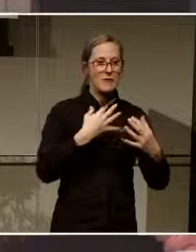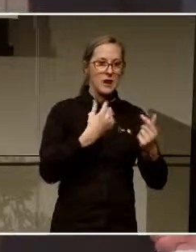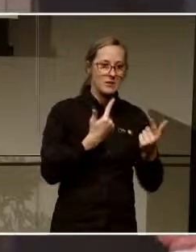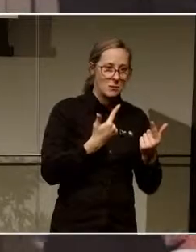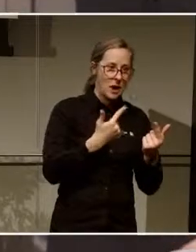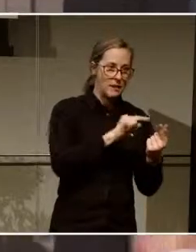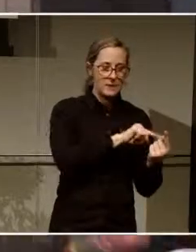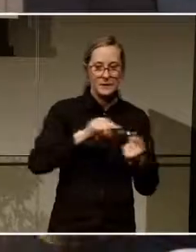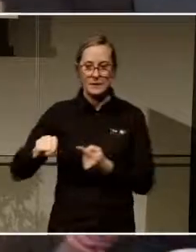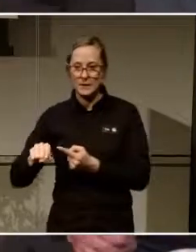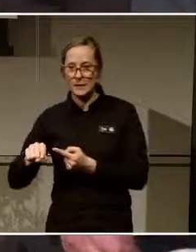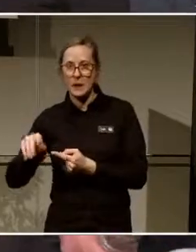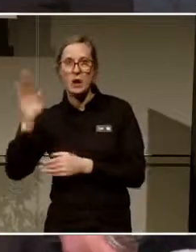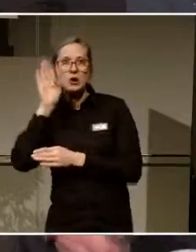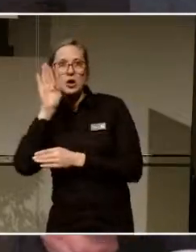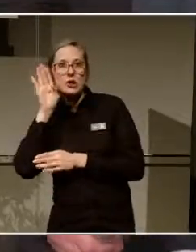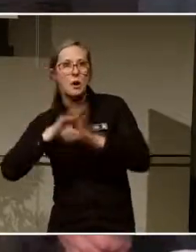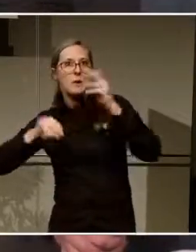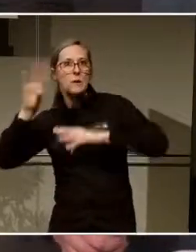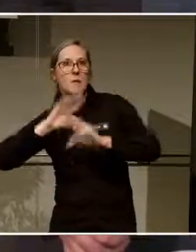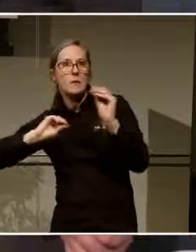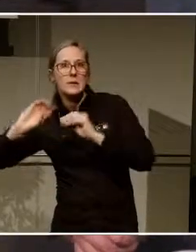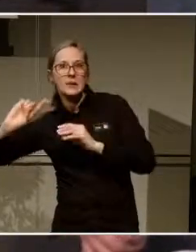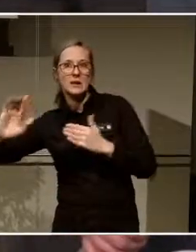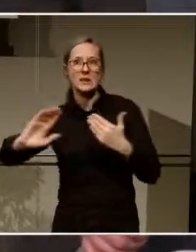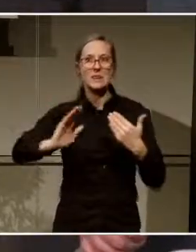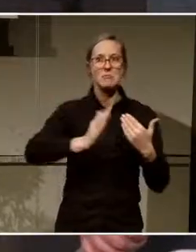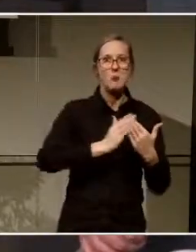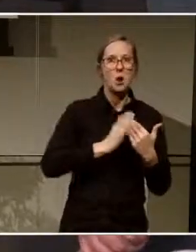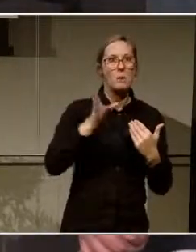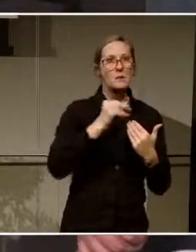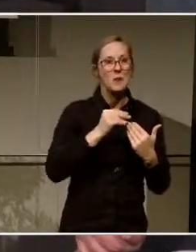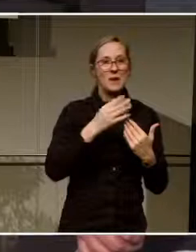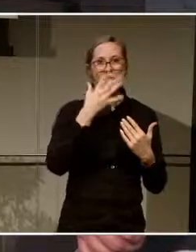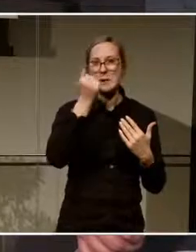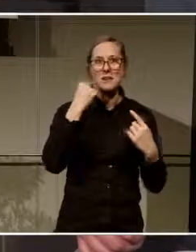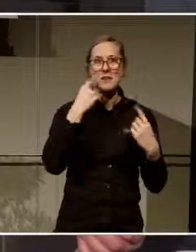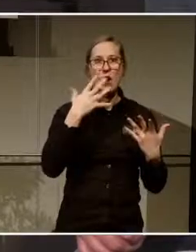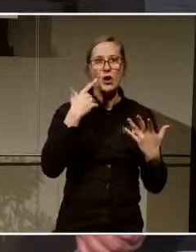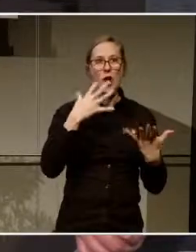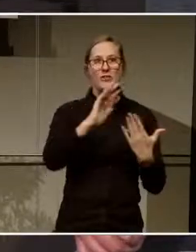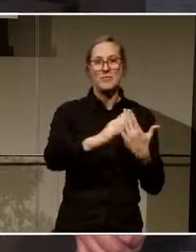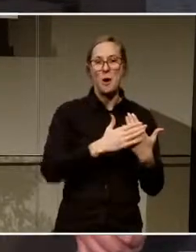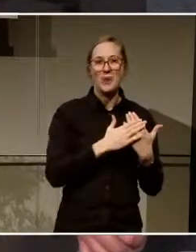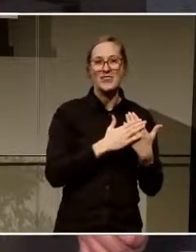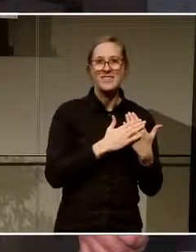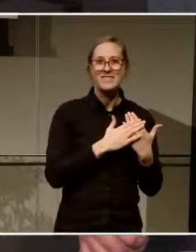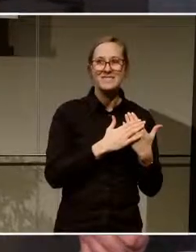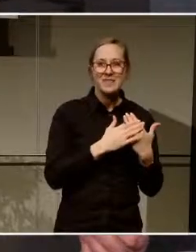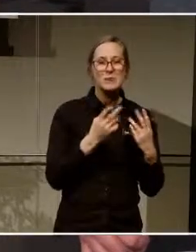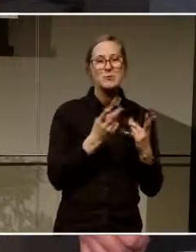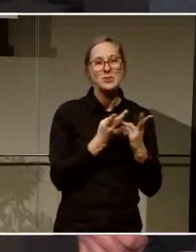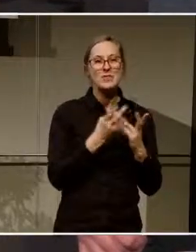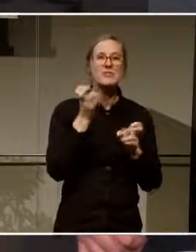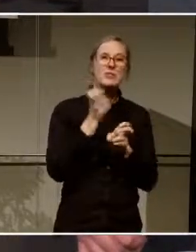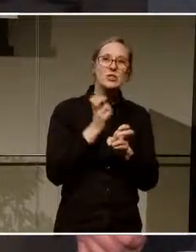massa inspiration. Och sen kommer ju tyvärr vardagen i kapp ganska snabbt liksom, när man kommer hem. Så försök